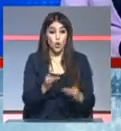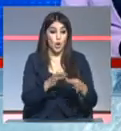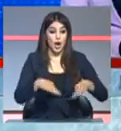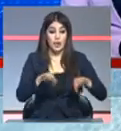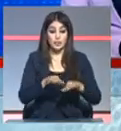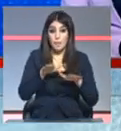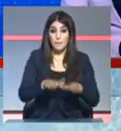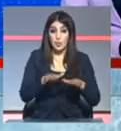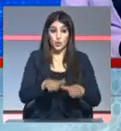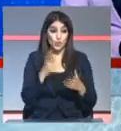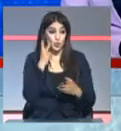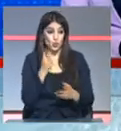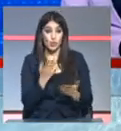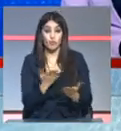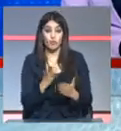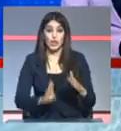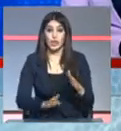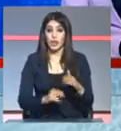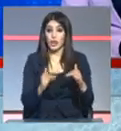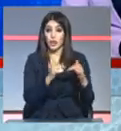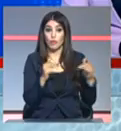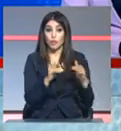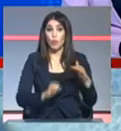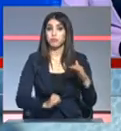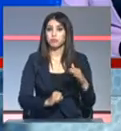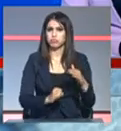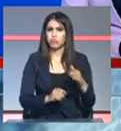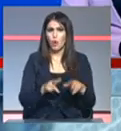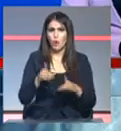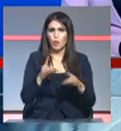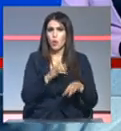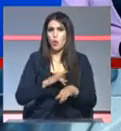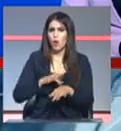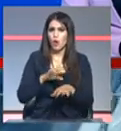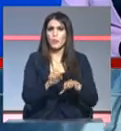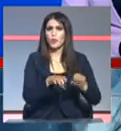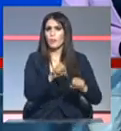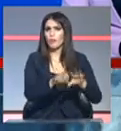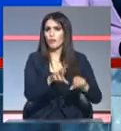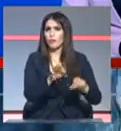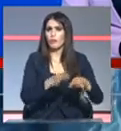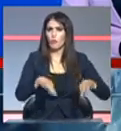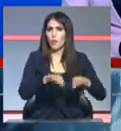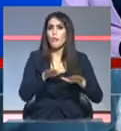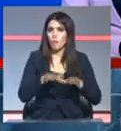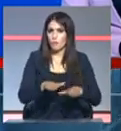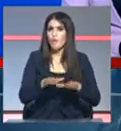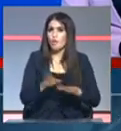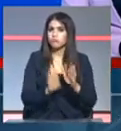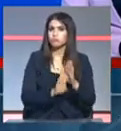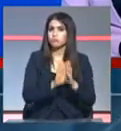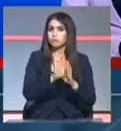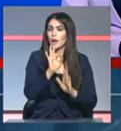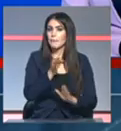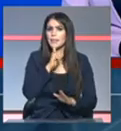اليوم معناها فيه مستويات اكبر من اللي كان للاسابيع الفارطه وعمليه منزلنا معناها